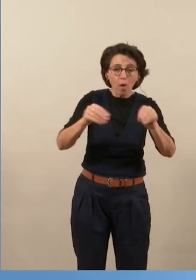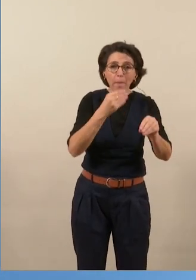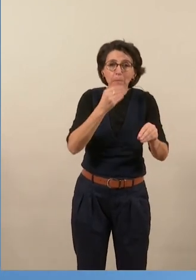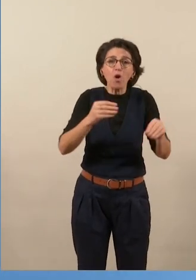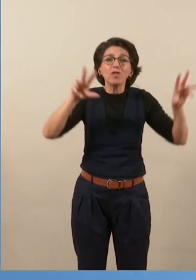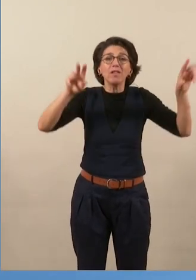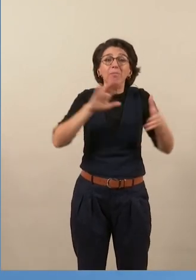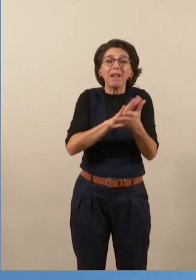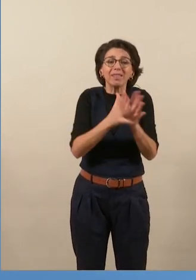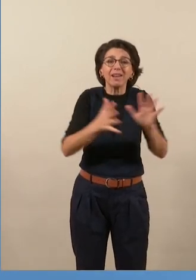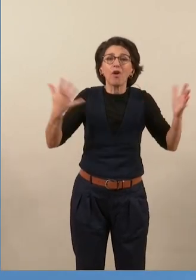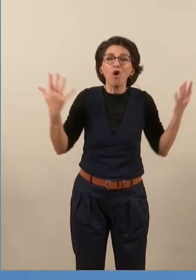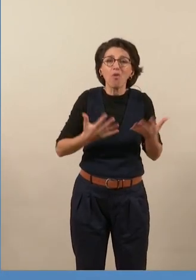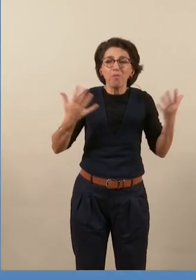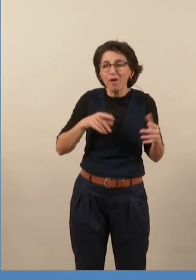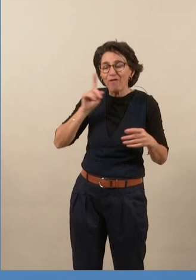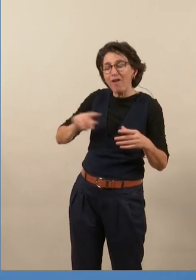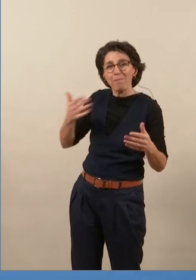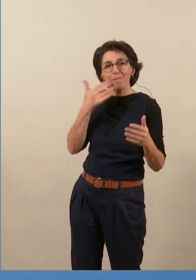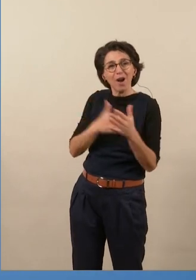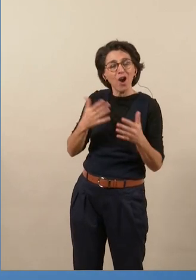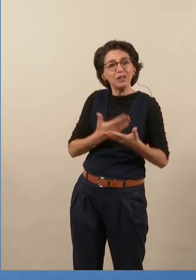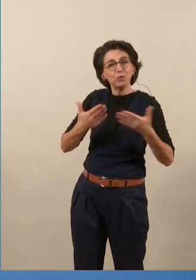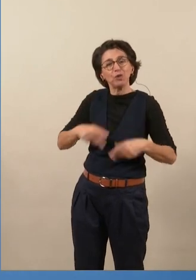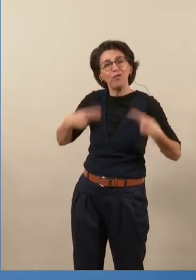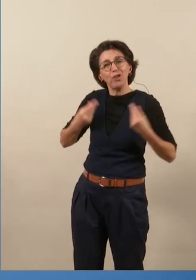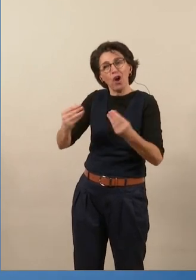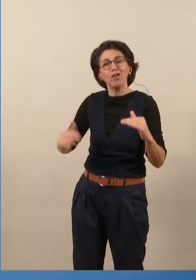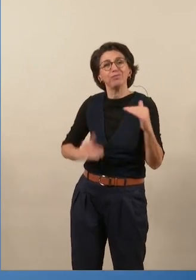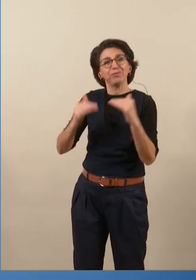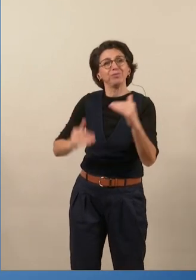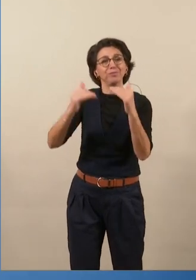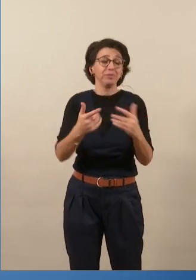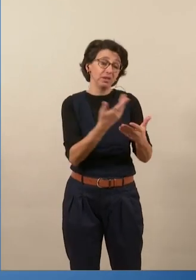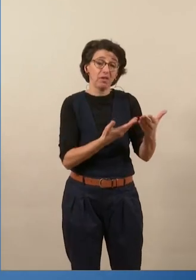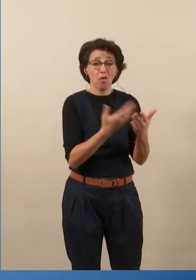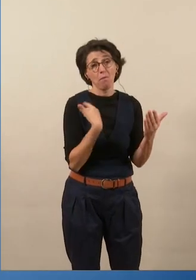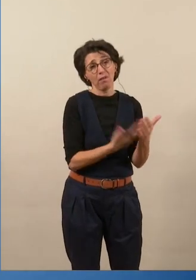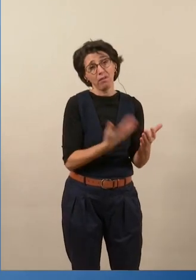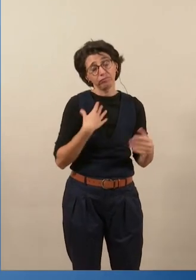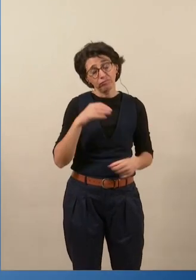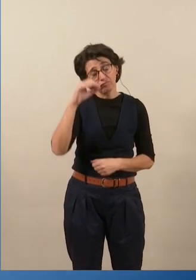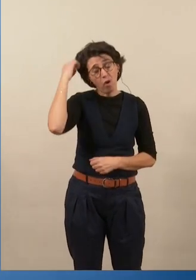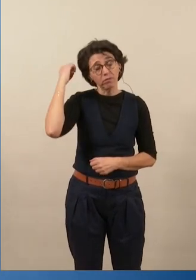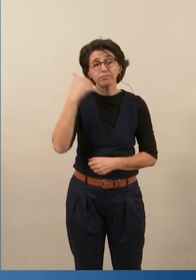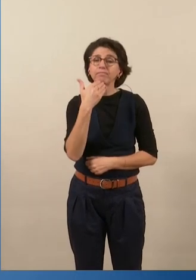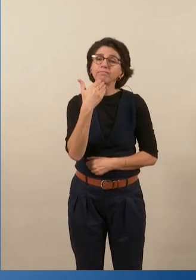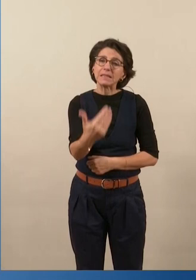et améliorer les conditions de vie de toutes et tous dans la société ce n'est pas le cas et nous le déplorons je vous